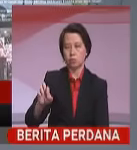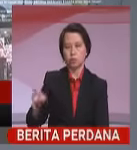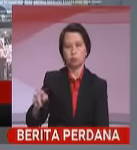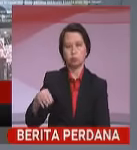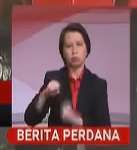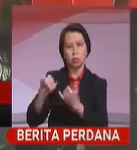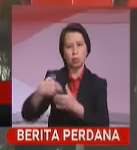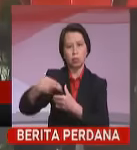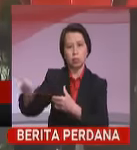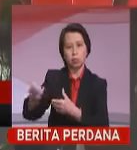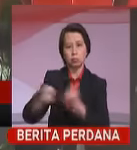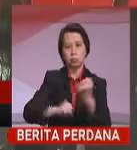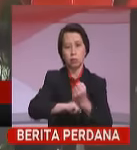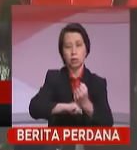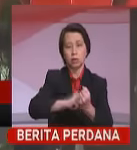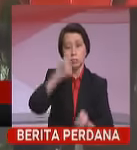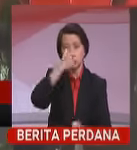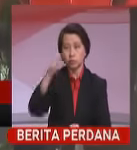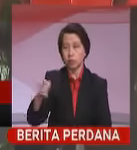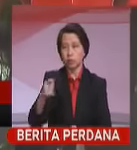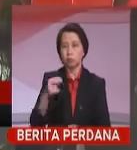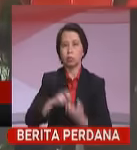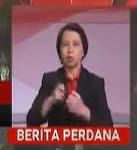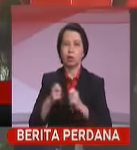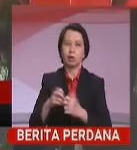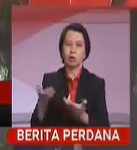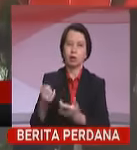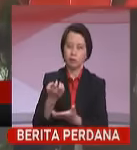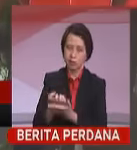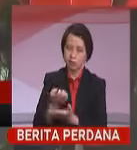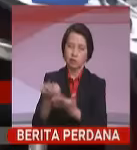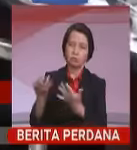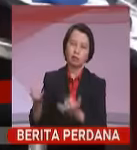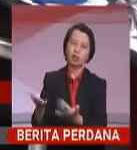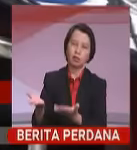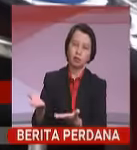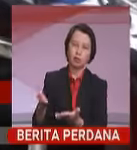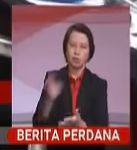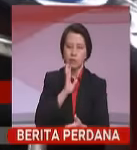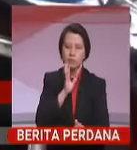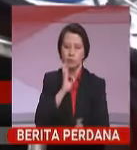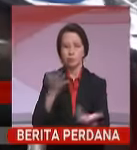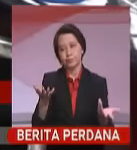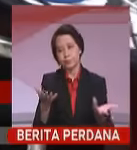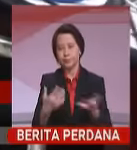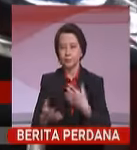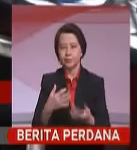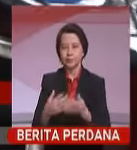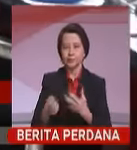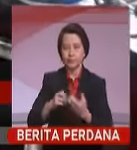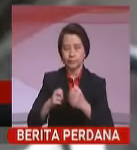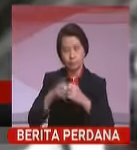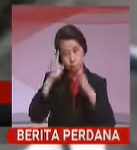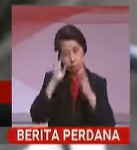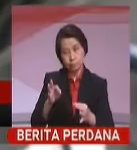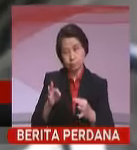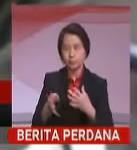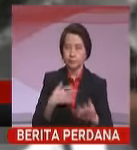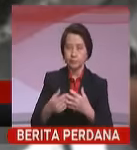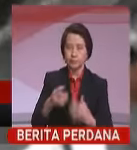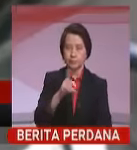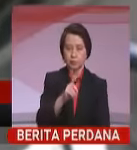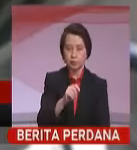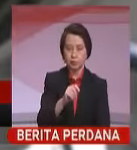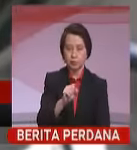diri selaku penaja utama adalah kerana terkesan dengan keadaan ekonomi semasa. Tambah beliau, biarpun akui terkesan dengan keputusan berkenaan, namun